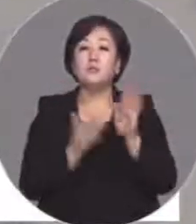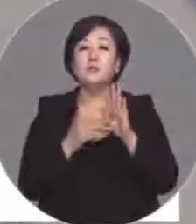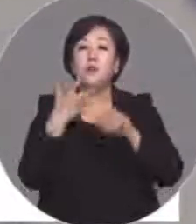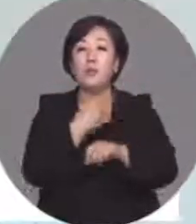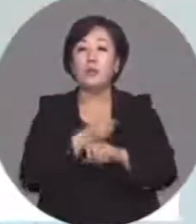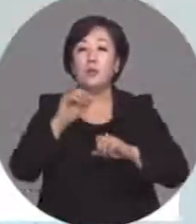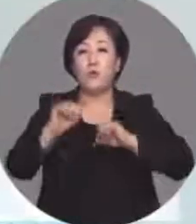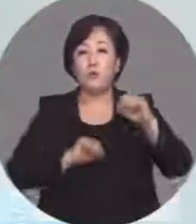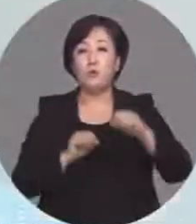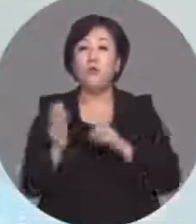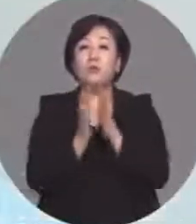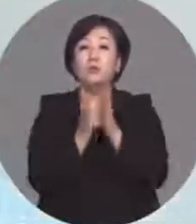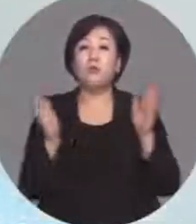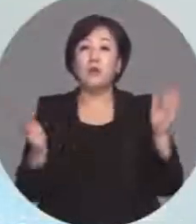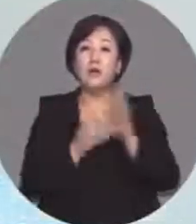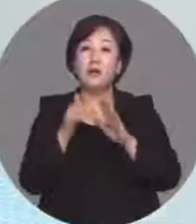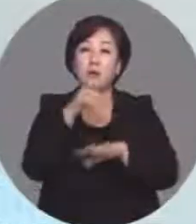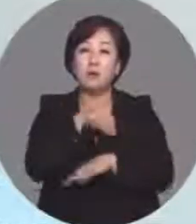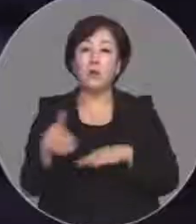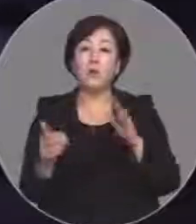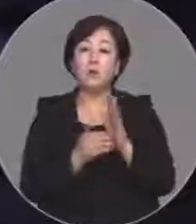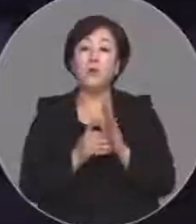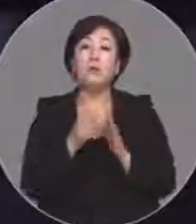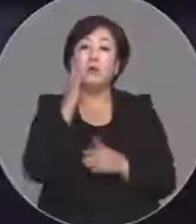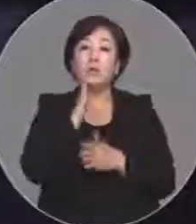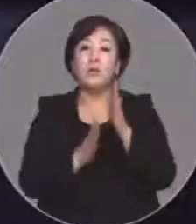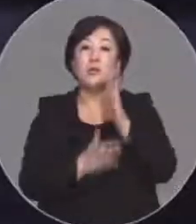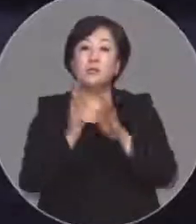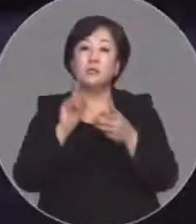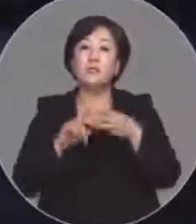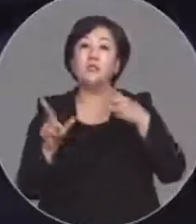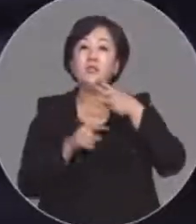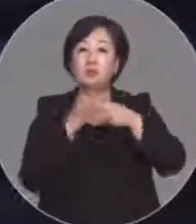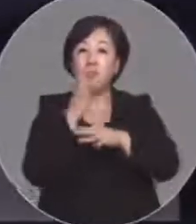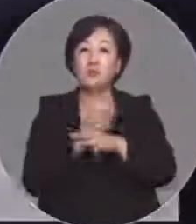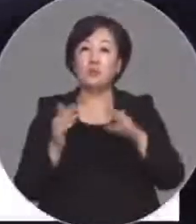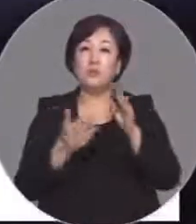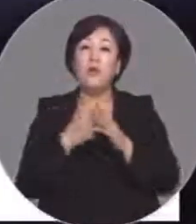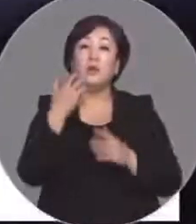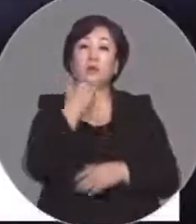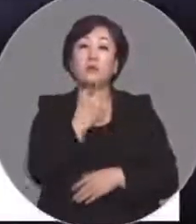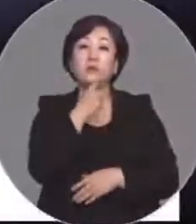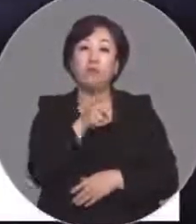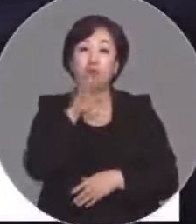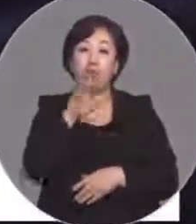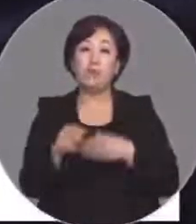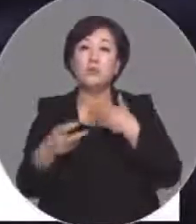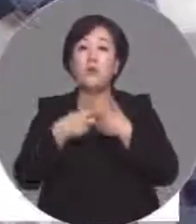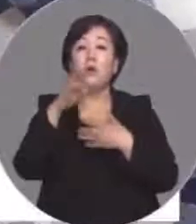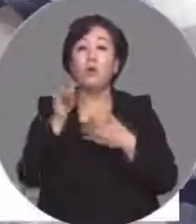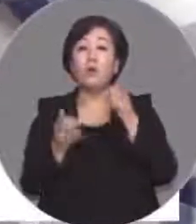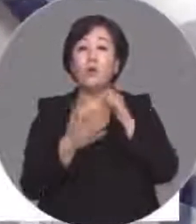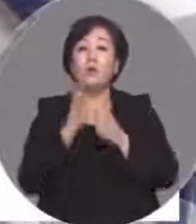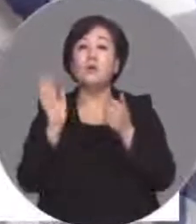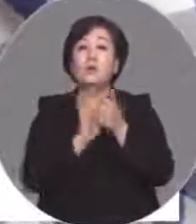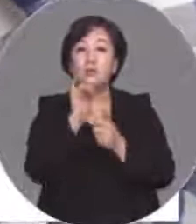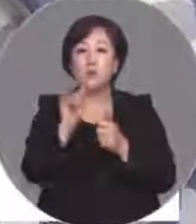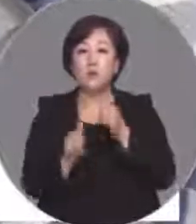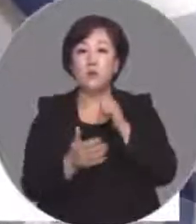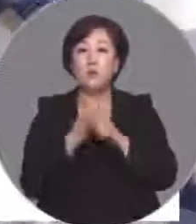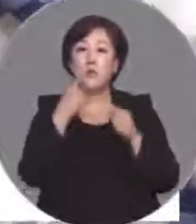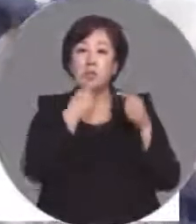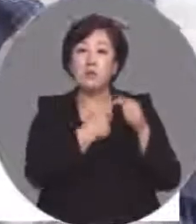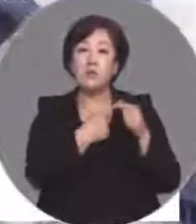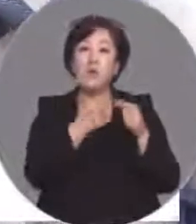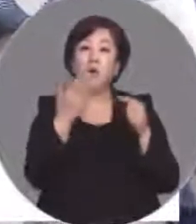접종을 재개할 예정입니다. 울산시는 다음 달 중으로 81곳의 요양병원과 요양시설 1차 접종